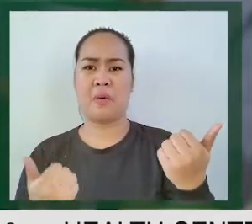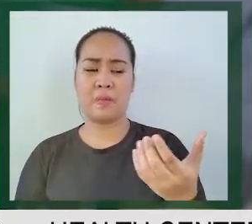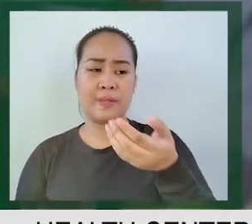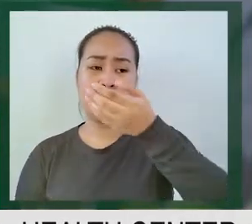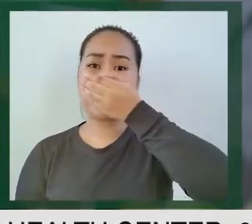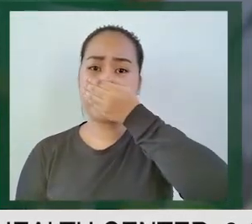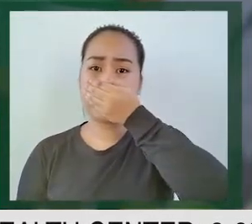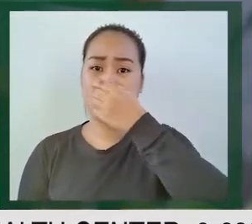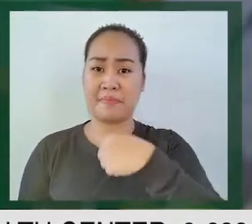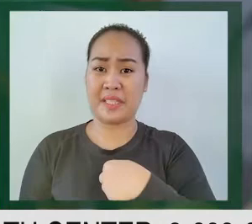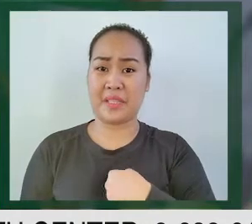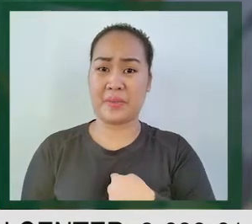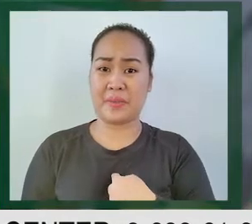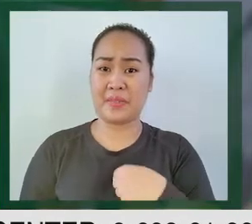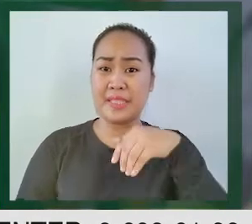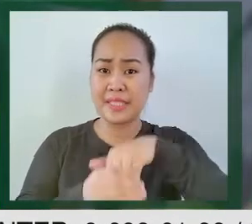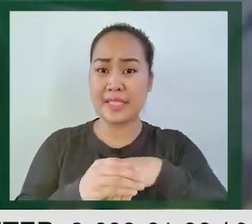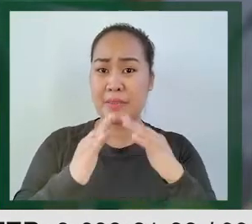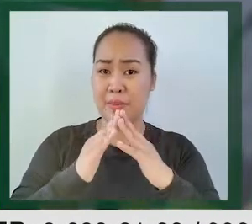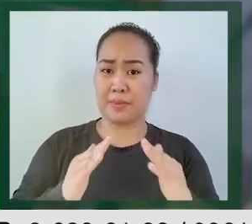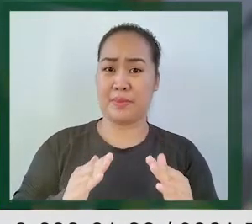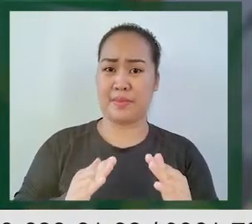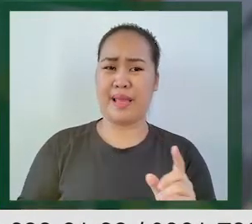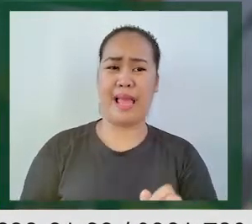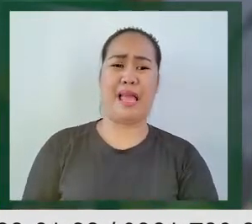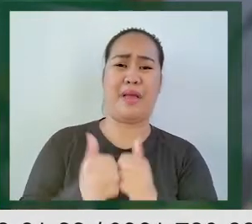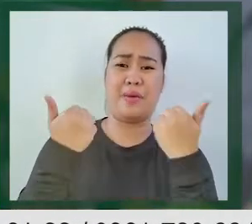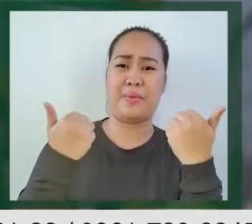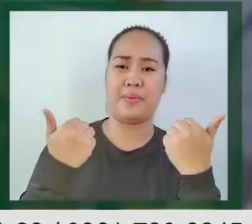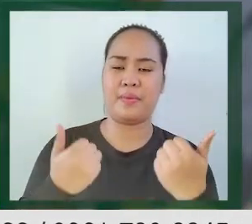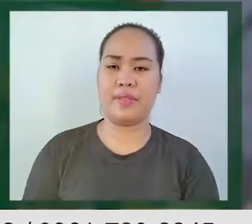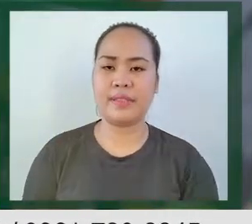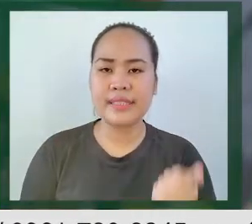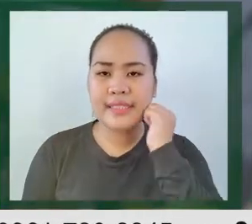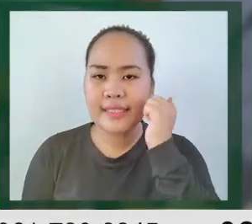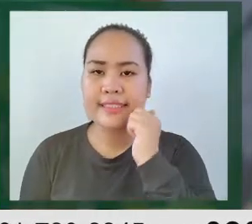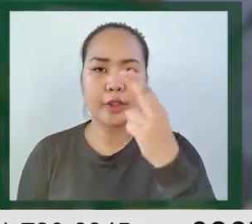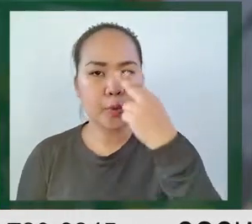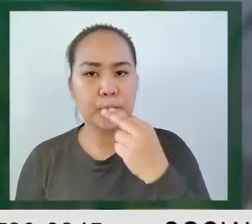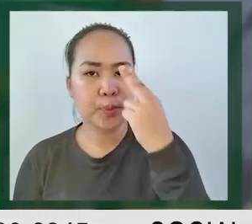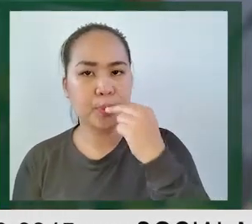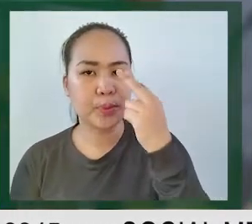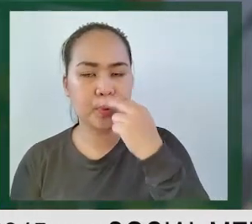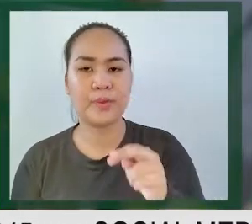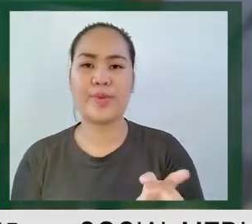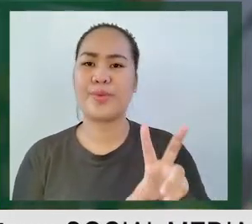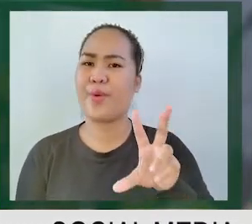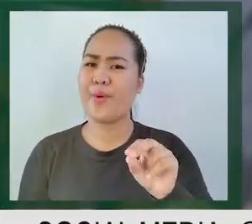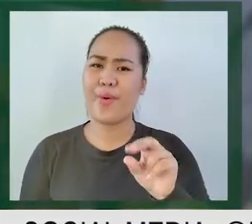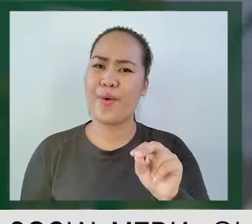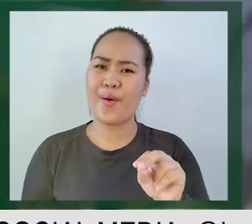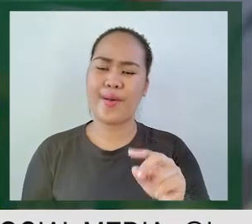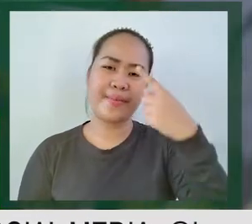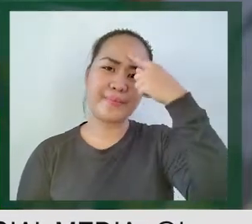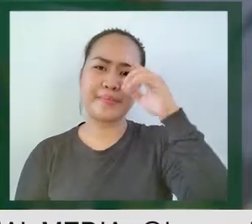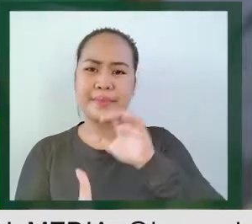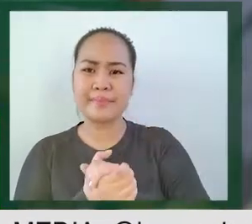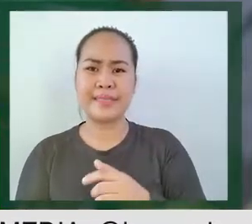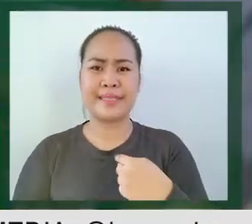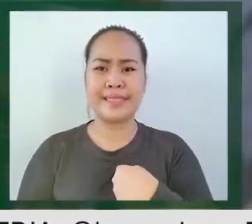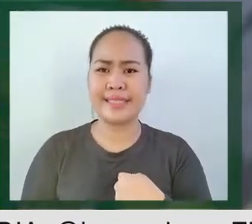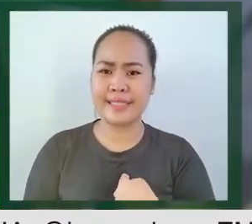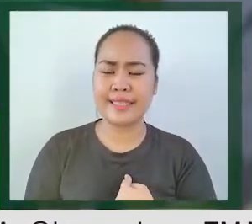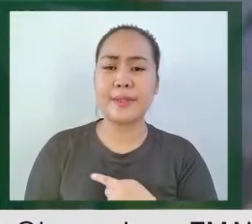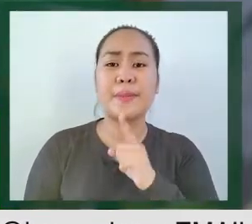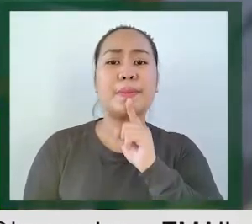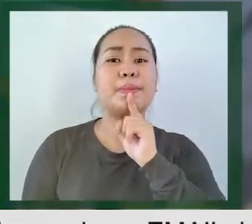sa pamimilosopo. But believe me, no, totoo po ito, it's true, kailangan po natin gawin, no? Bakit?